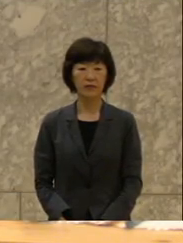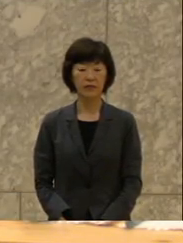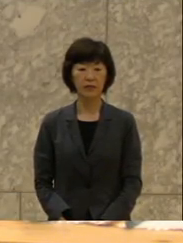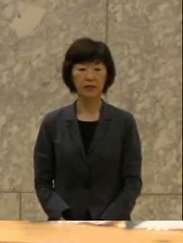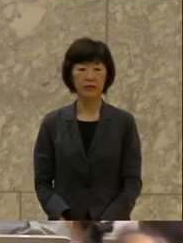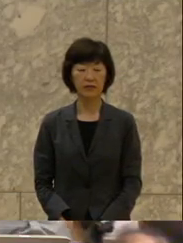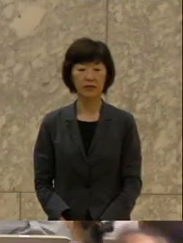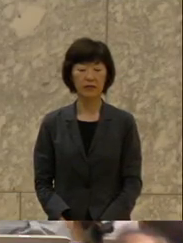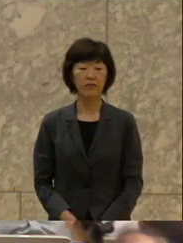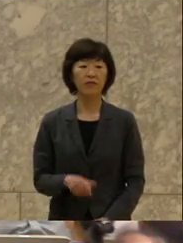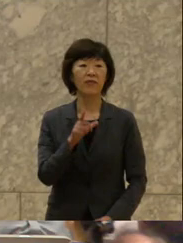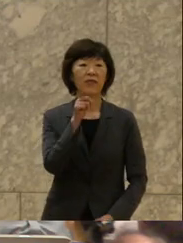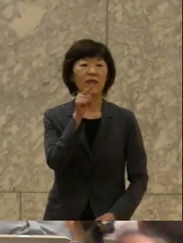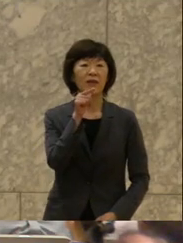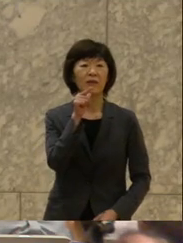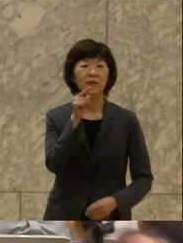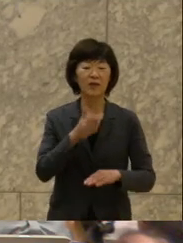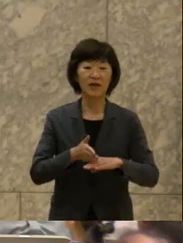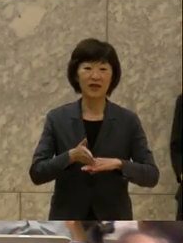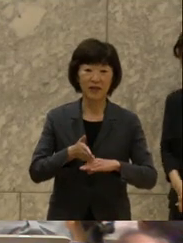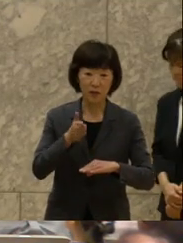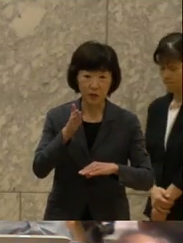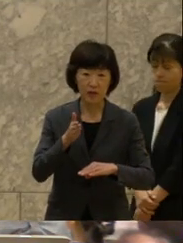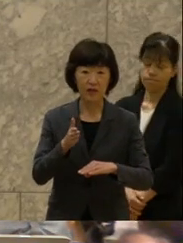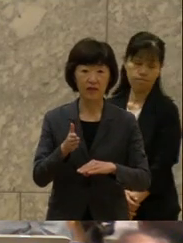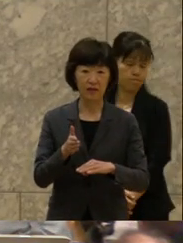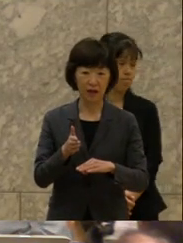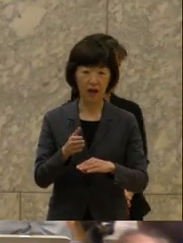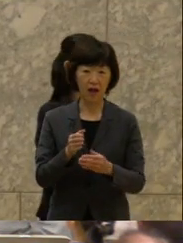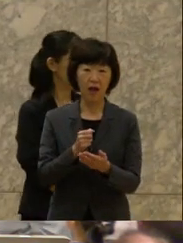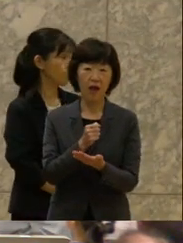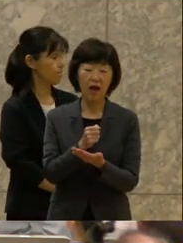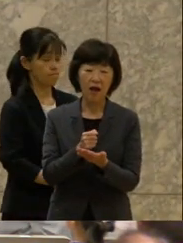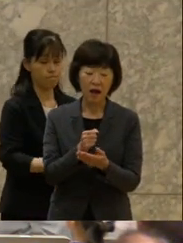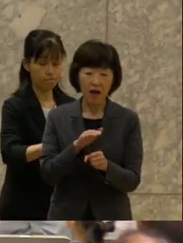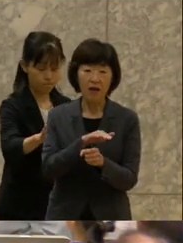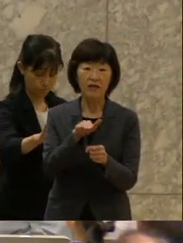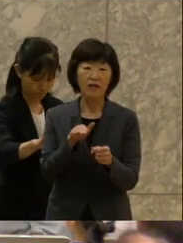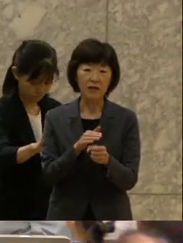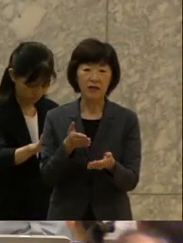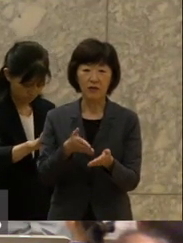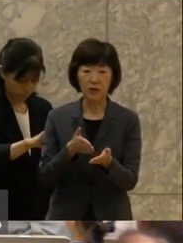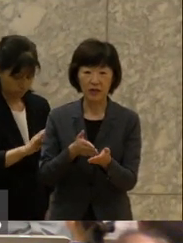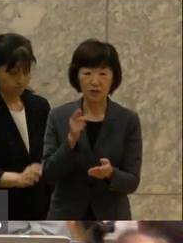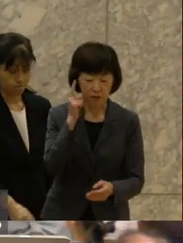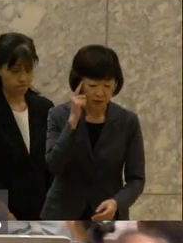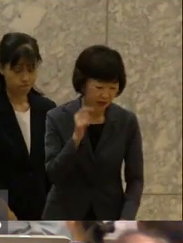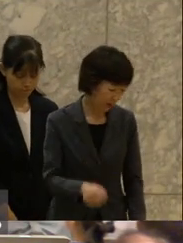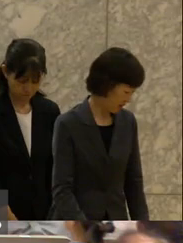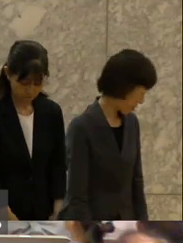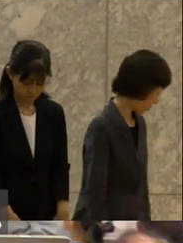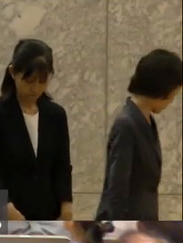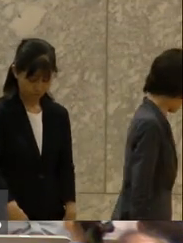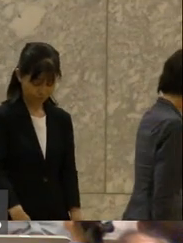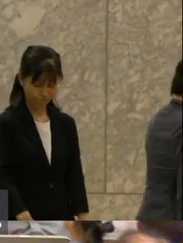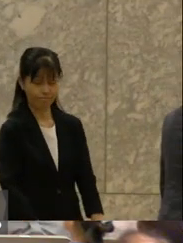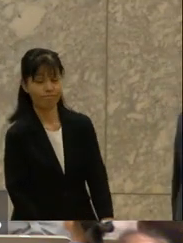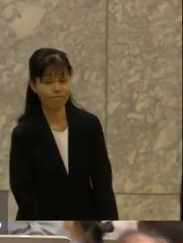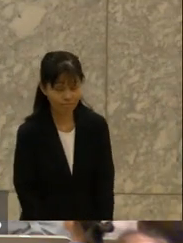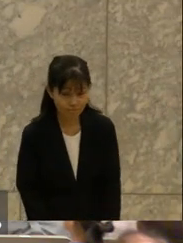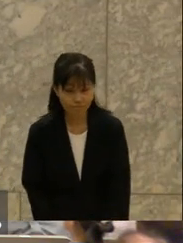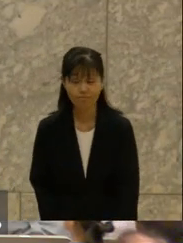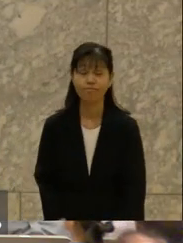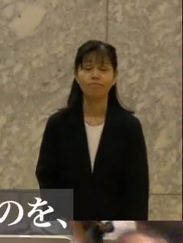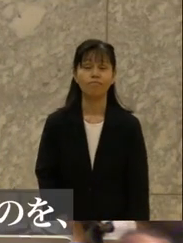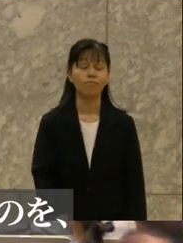ふうに思いますなるほどありがとうございました非常に貴重なお話をいただきましたありがとうございました山本先生どうでしょう今のお話